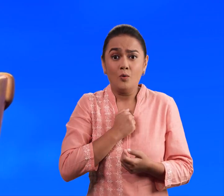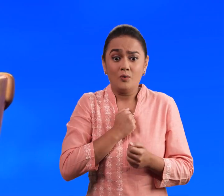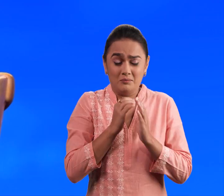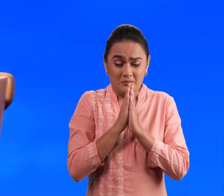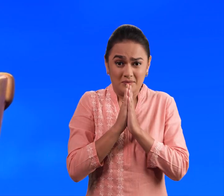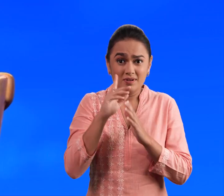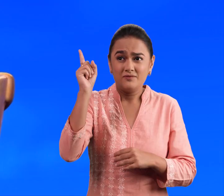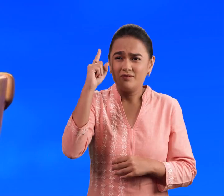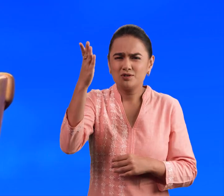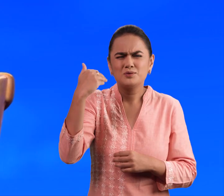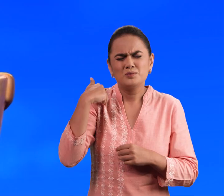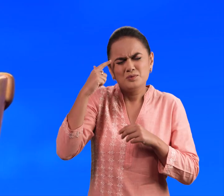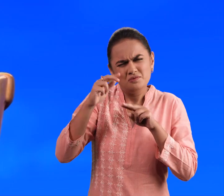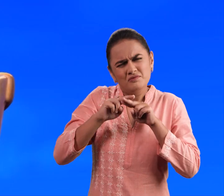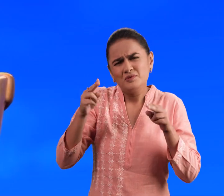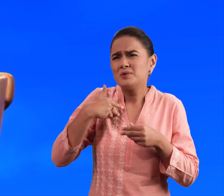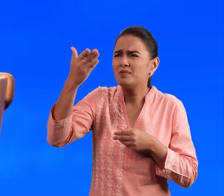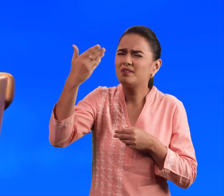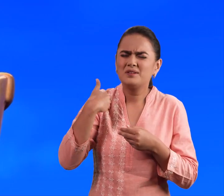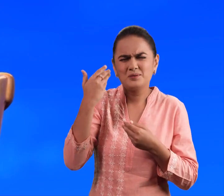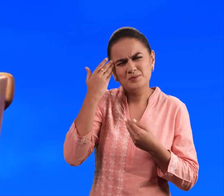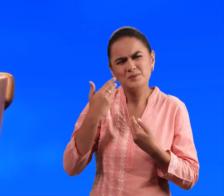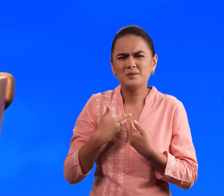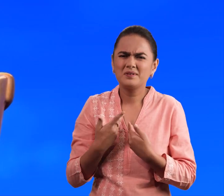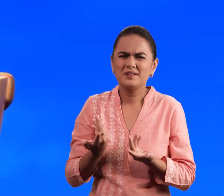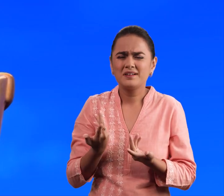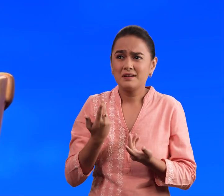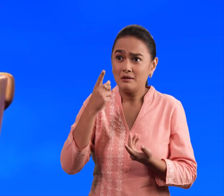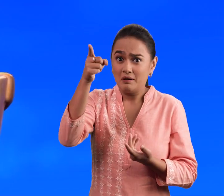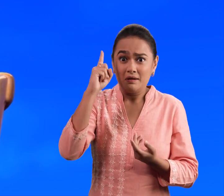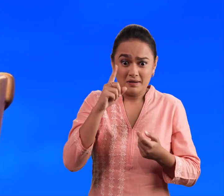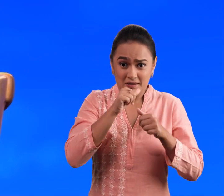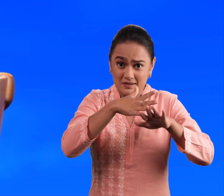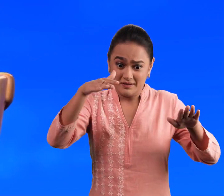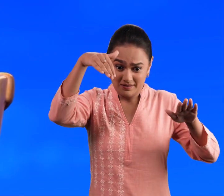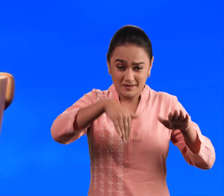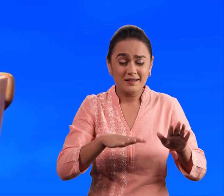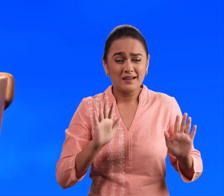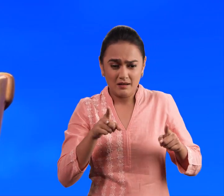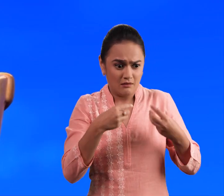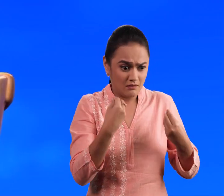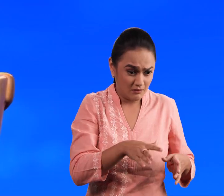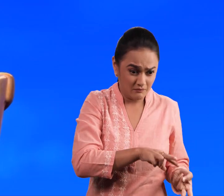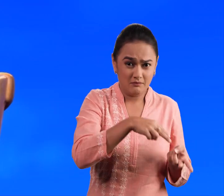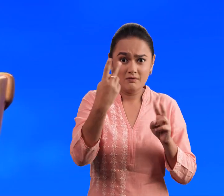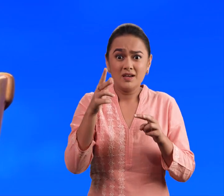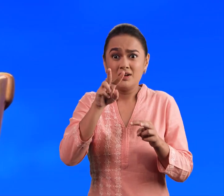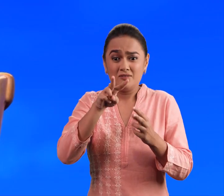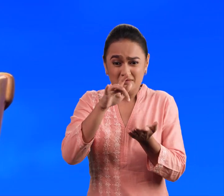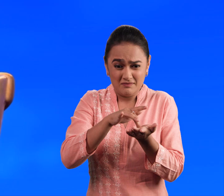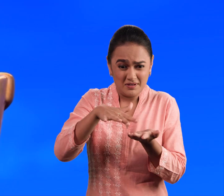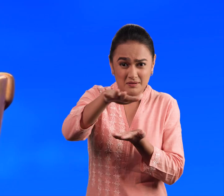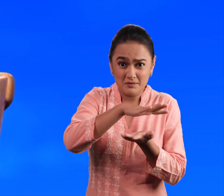अपने भगवान विष्णु को अच्छी तरह जानता हूँ। उन्हें भला अपना वैकुंठ धाम छोड़कर वृंदावन के